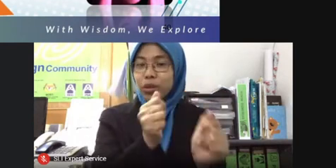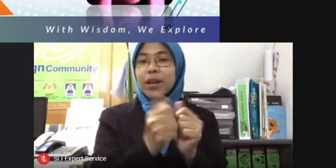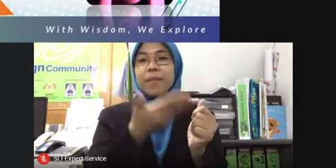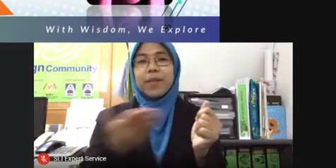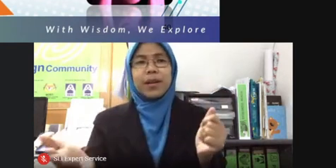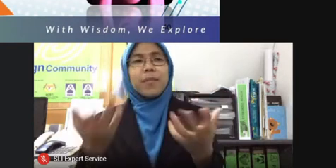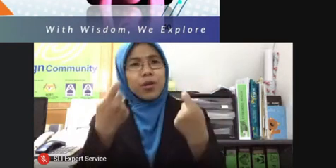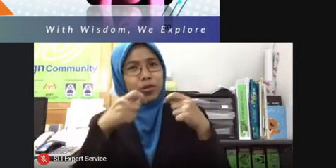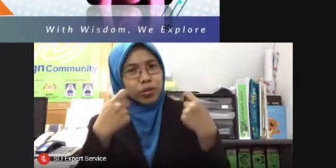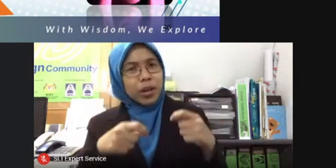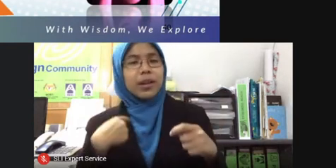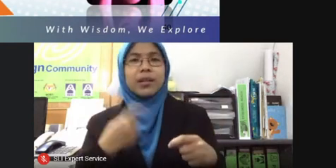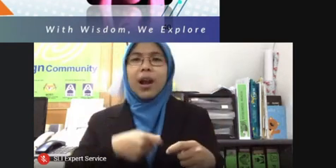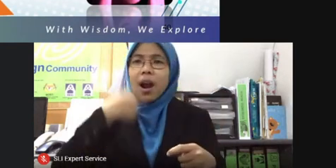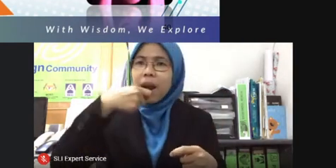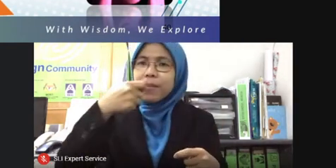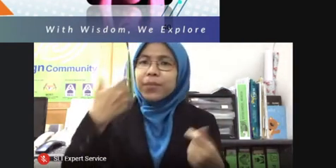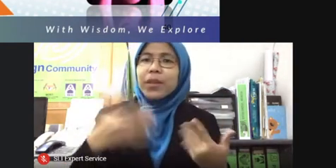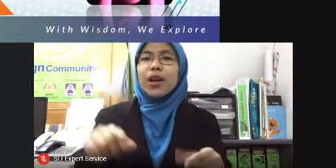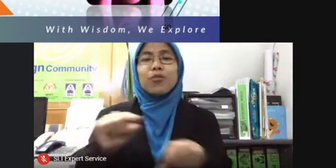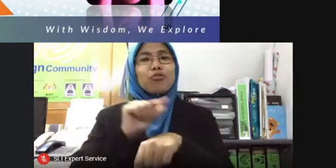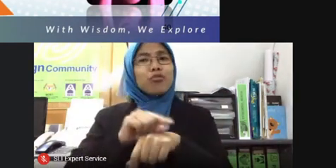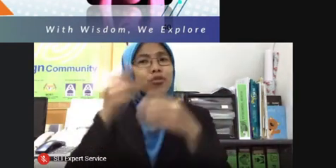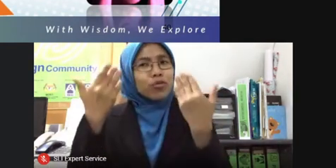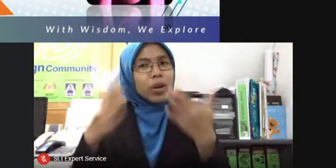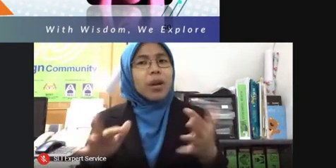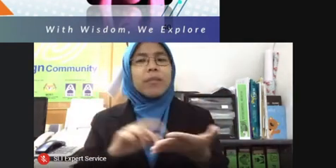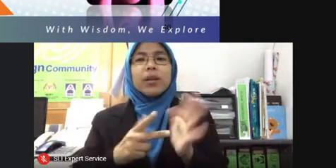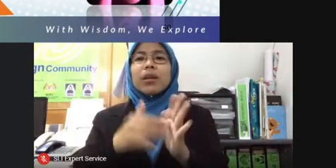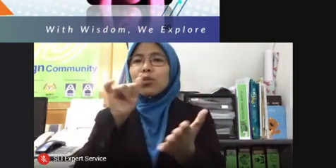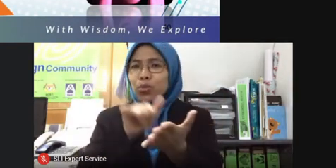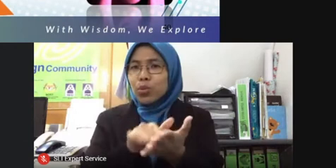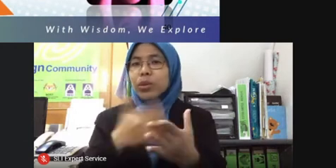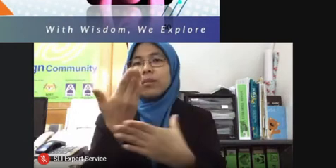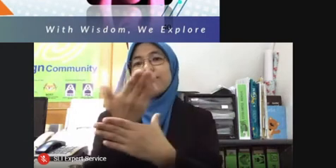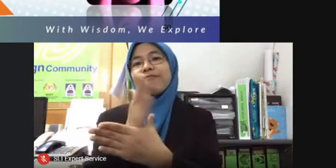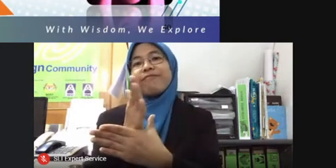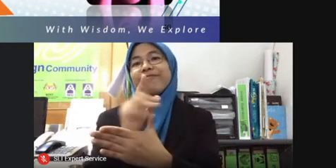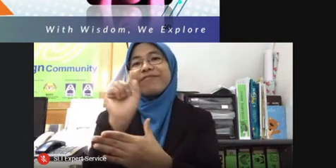pernah try, kita dah pernah rasa, kita dah pernah guna produk tu. Jadi kita kongsikan